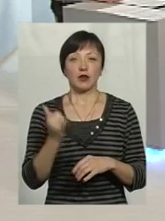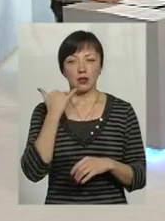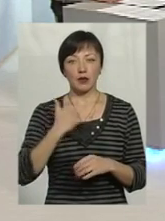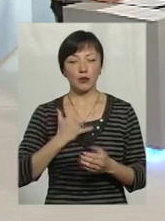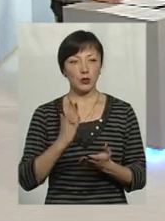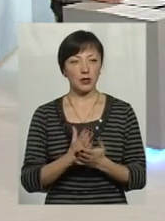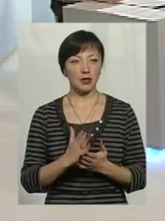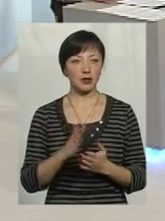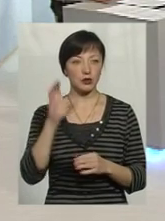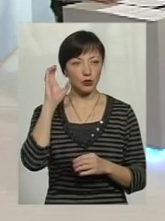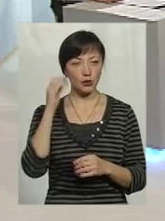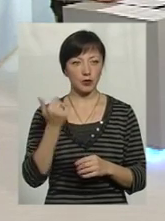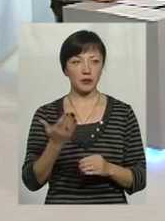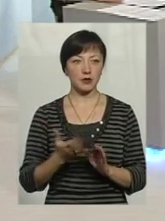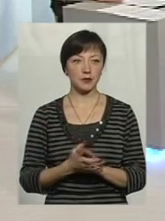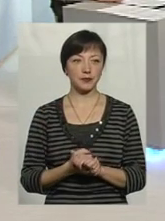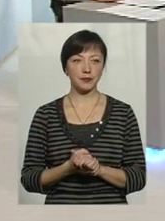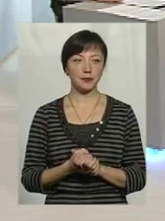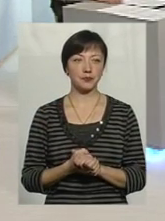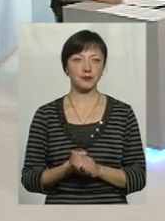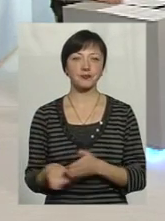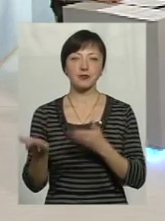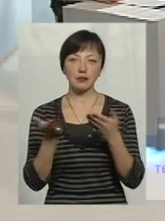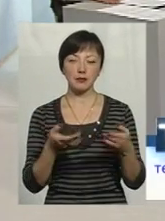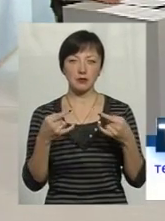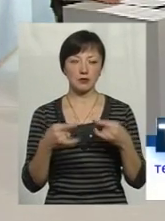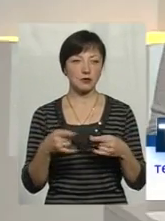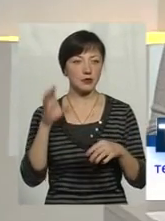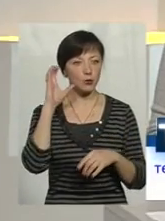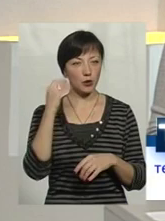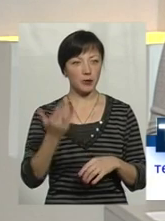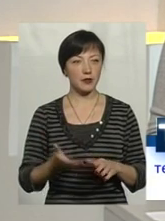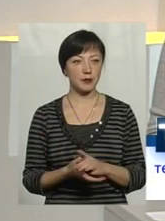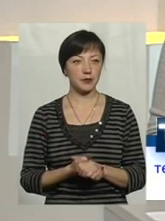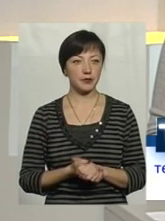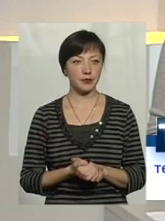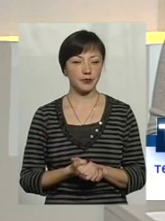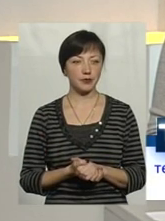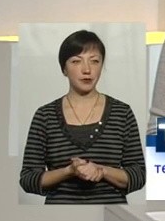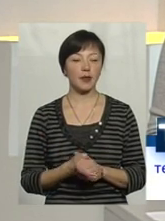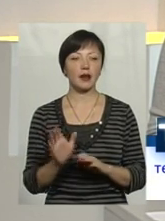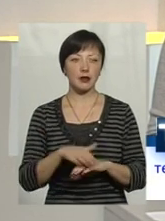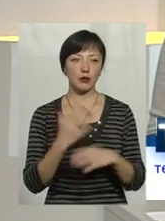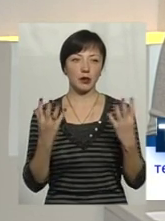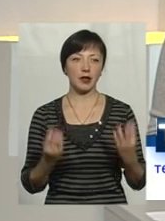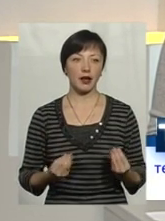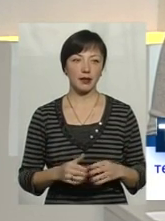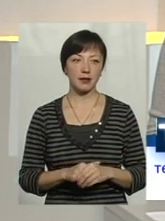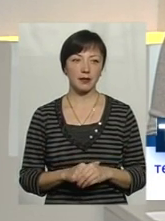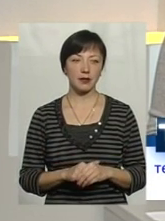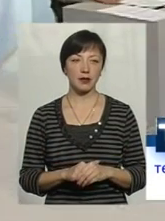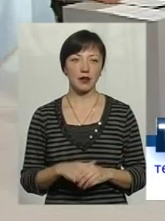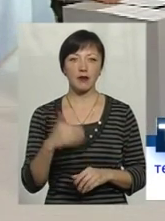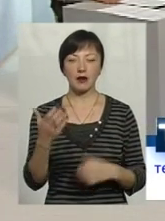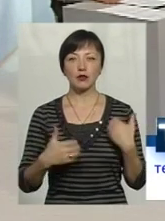нас є телефонний дзвінок, запрошуємо в студію телеглядача. Алло, слухаємо вас. Алло? Добрий день. Доброго дня.